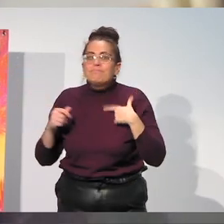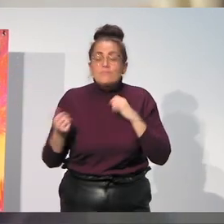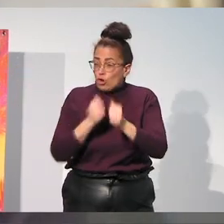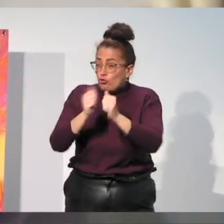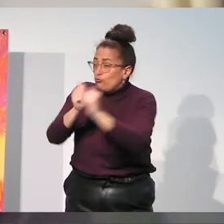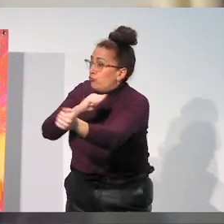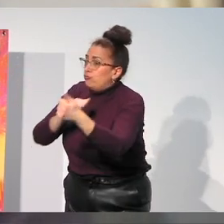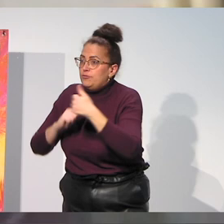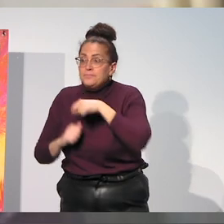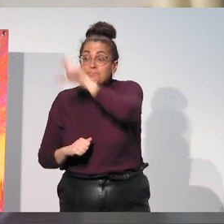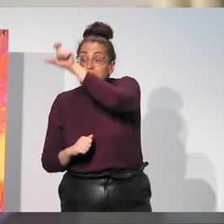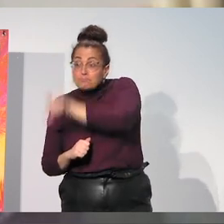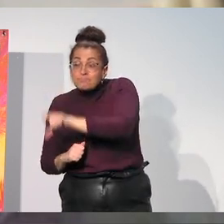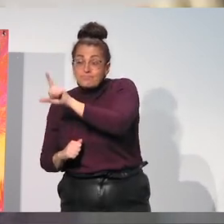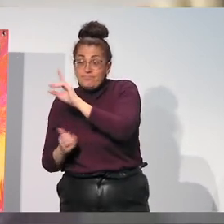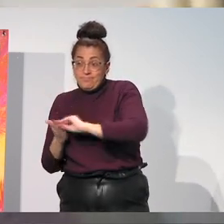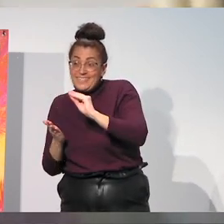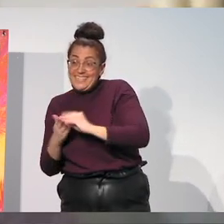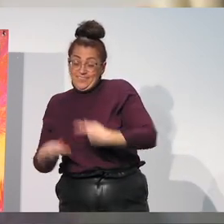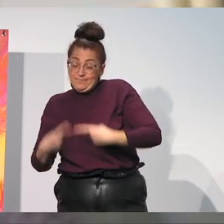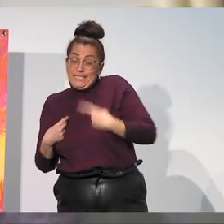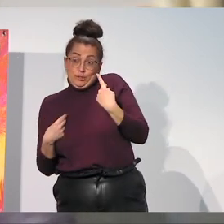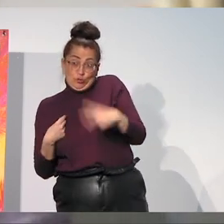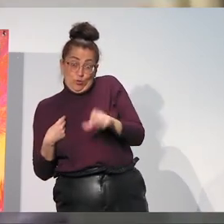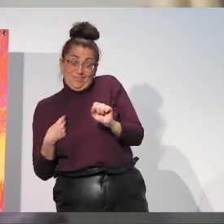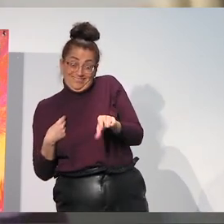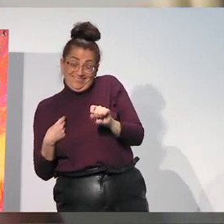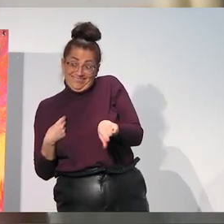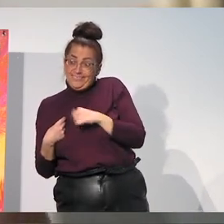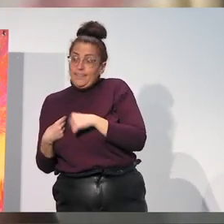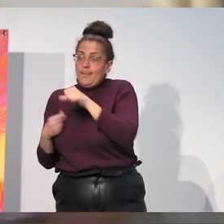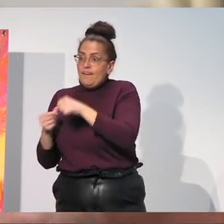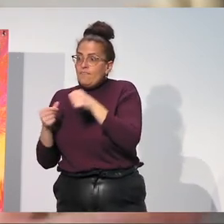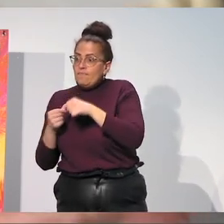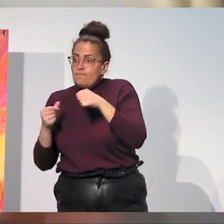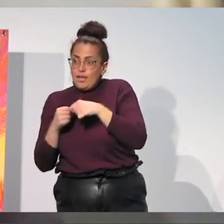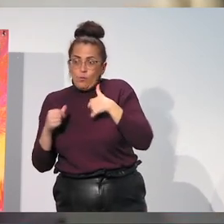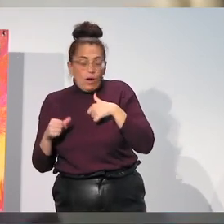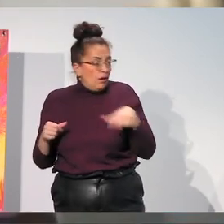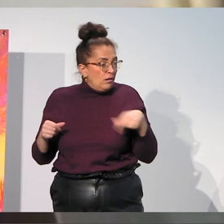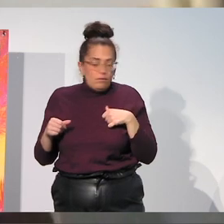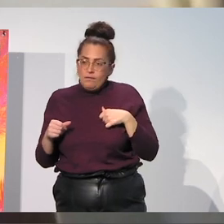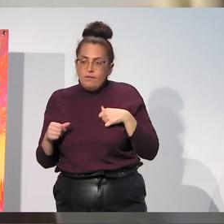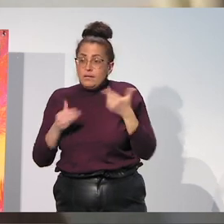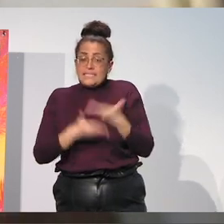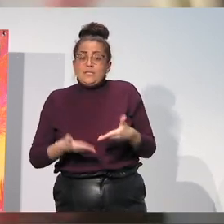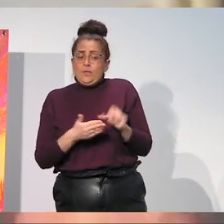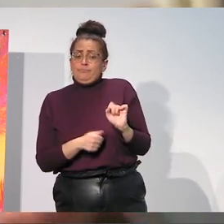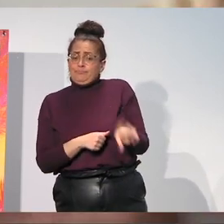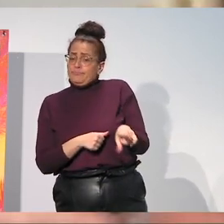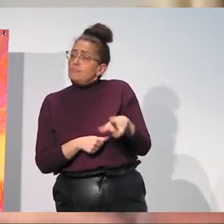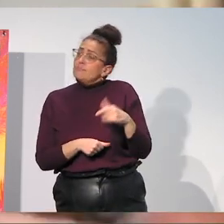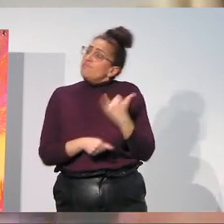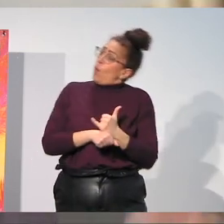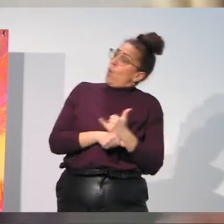des biographes, bien des années plus tard, en faisant des biographies sur Casanova, revenaient en parlant de la scène du chevalier de Sengal, en disant, bien